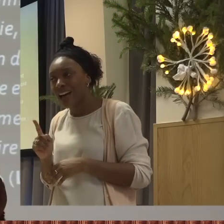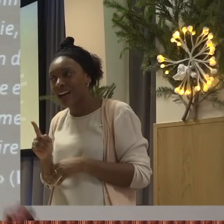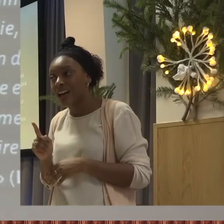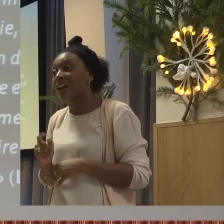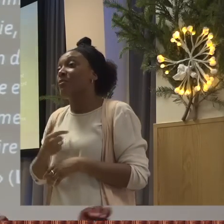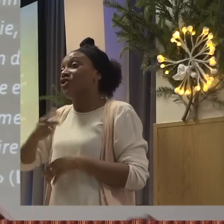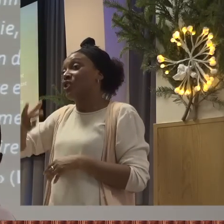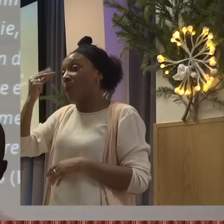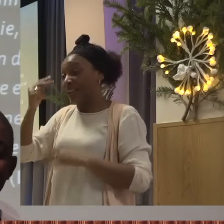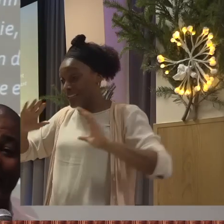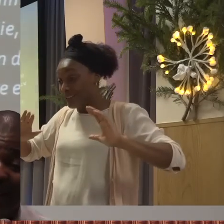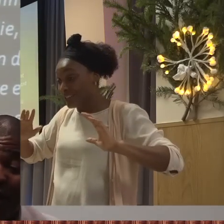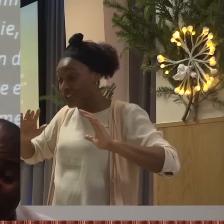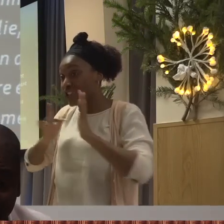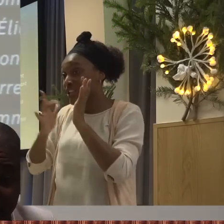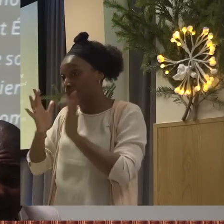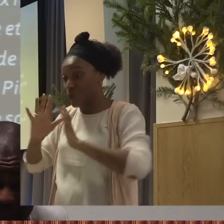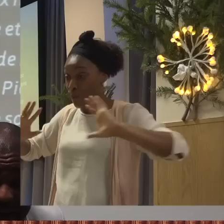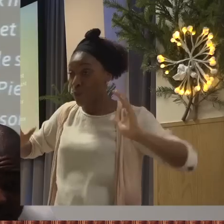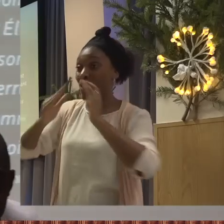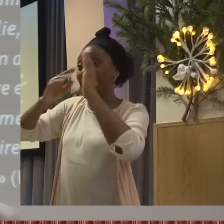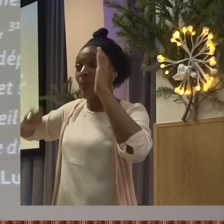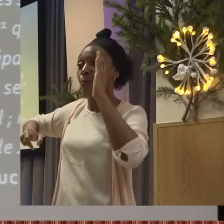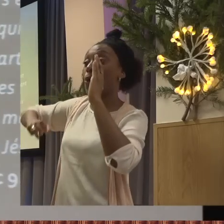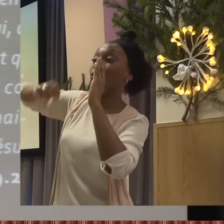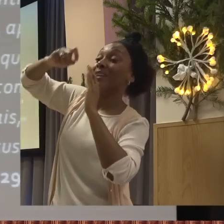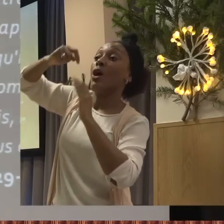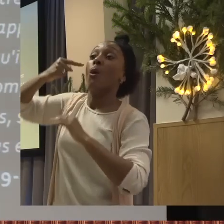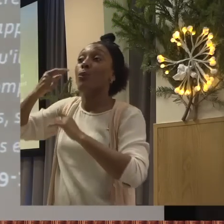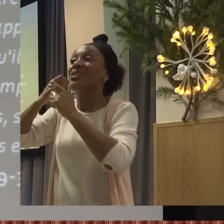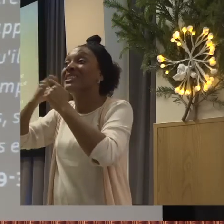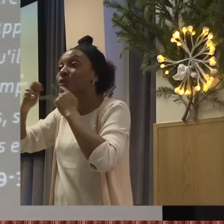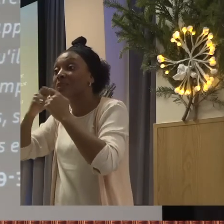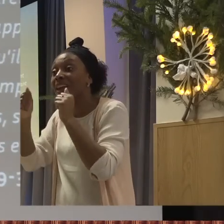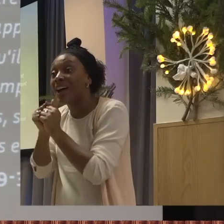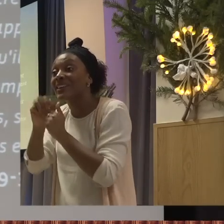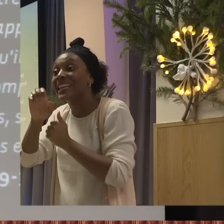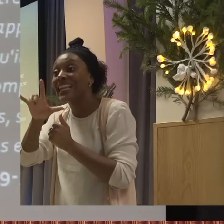Il est monté sur cette montagne pour un entretien avec ces 2 figures qui sont venues avant lui.